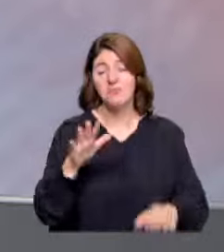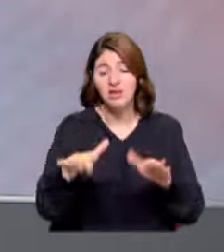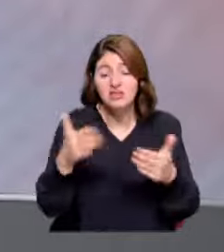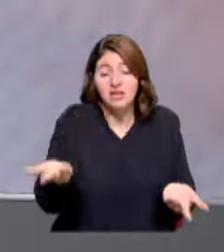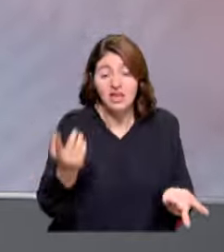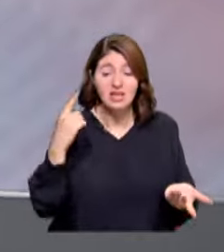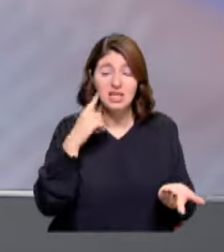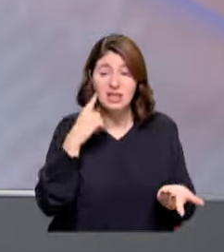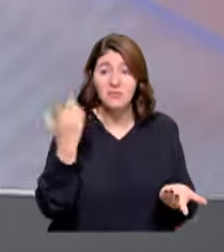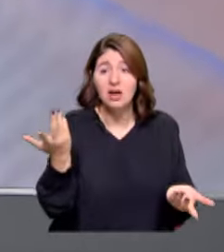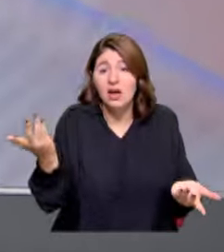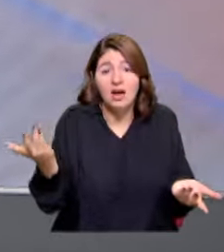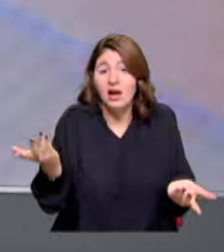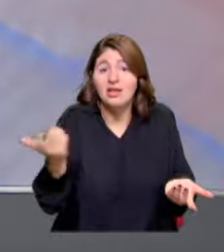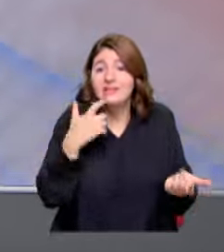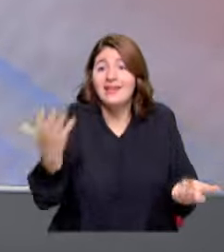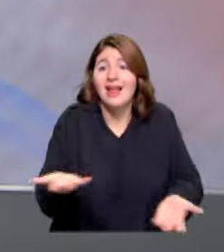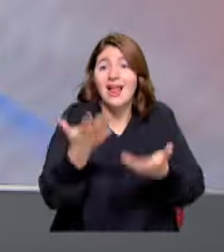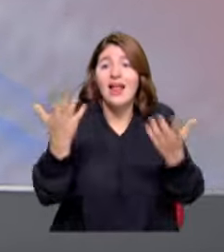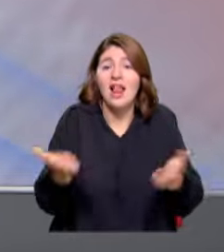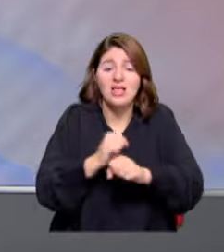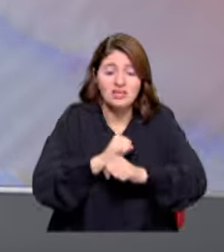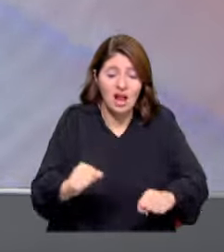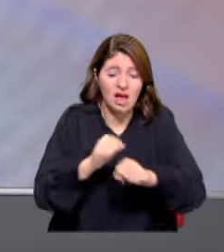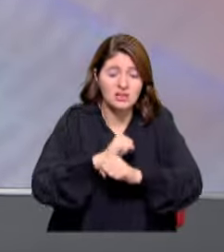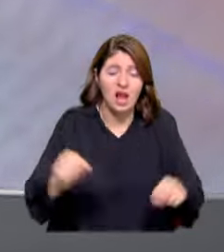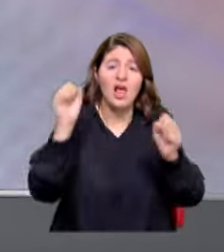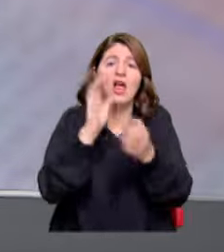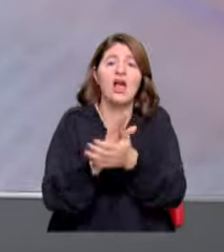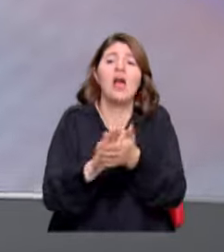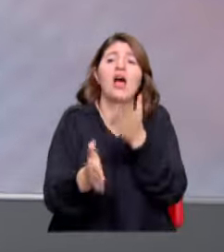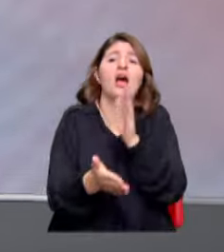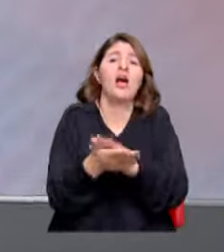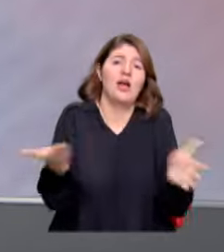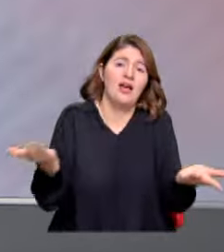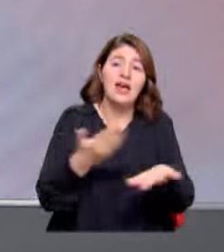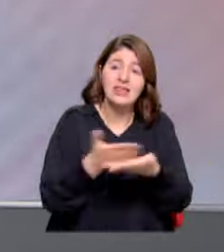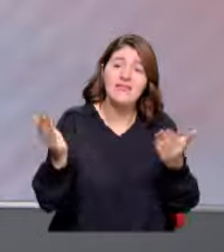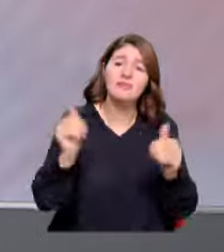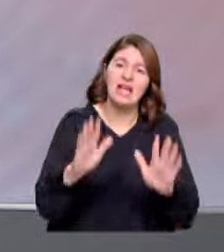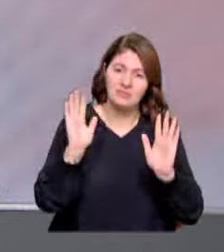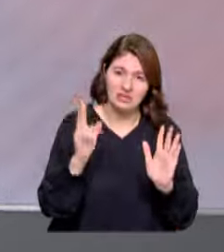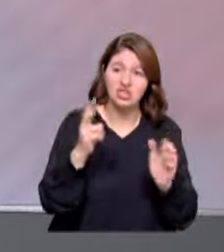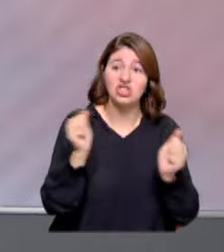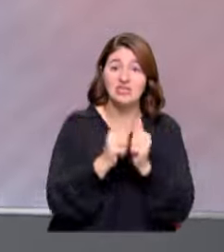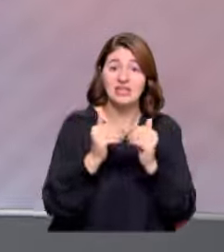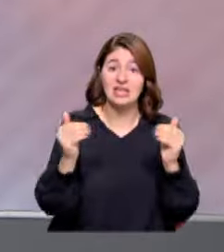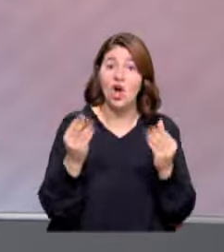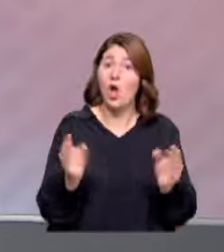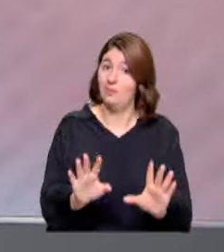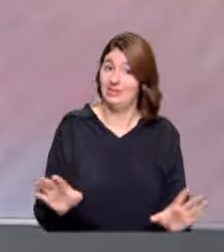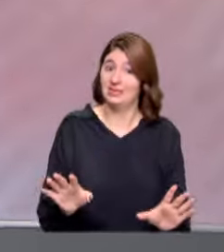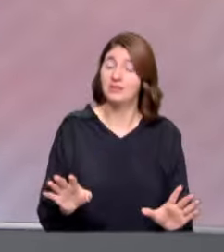meclis itibarı yıllardan beri zedeleneceği kadar zedelendi. Devamı gelmesin ve çifte standart